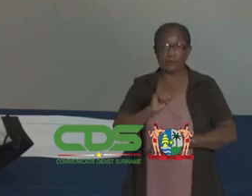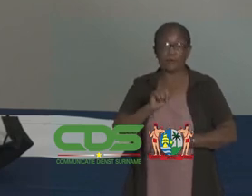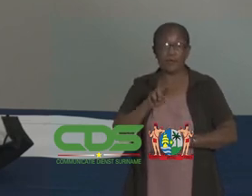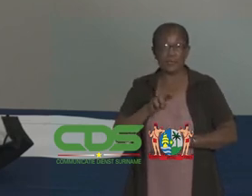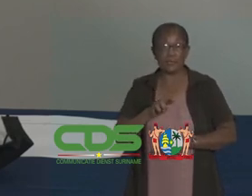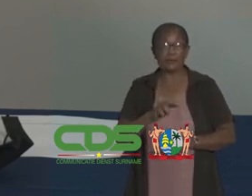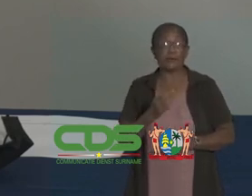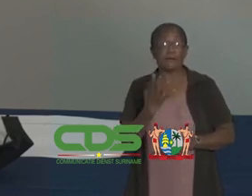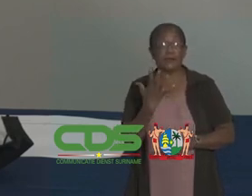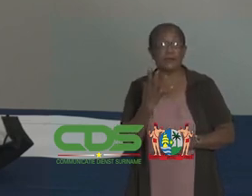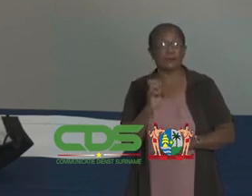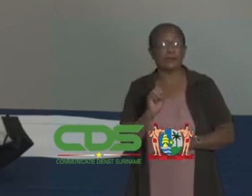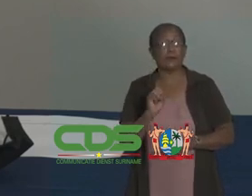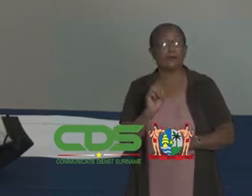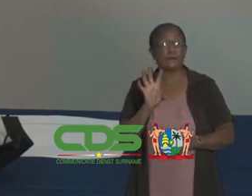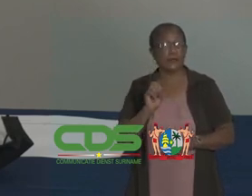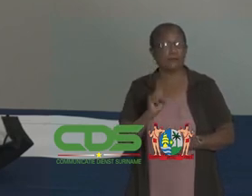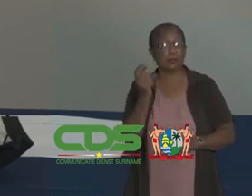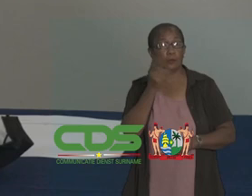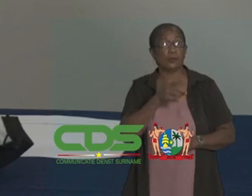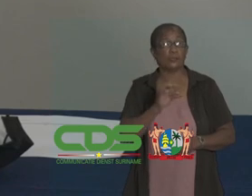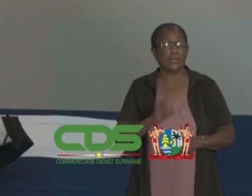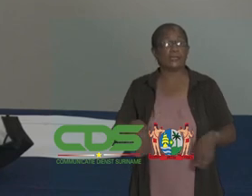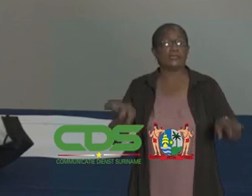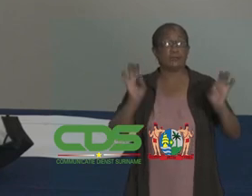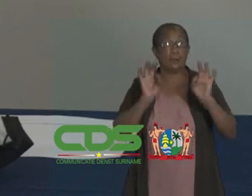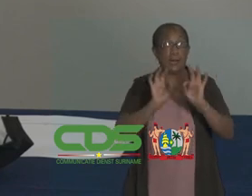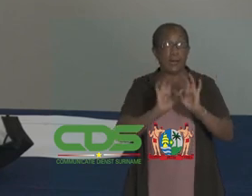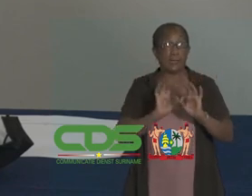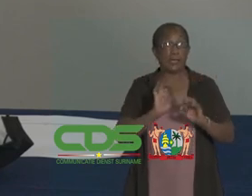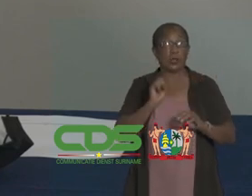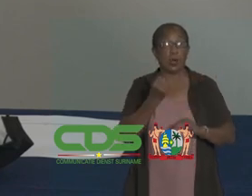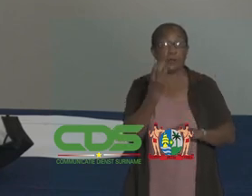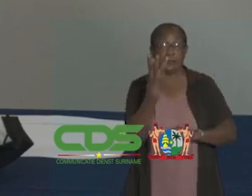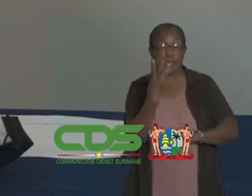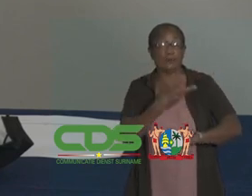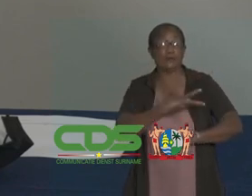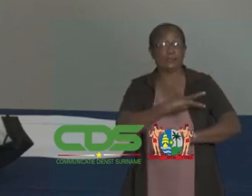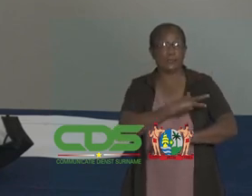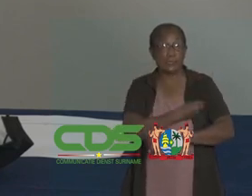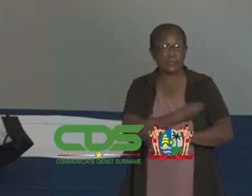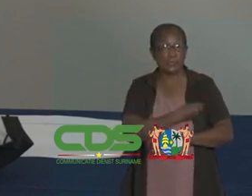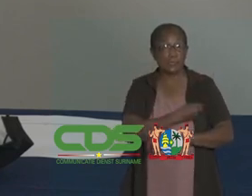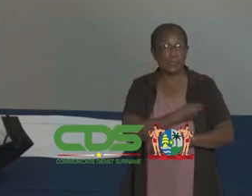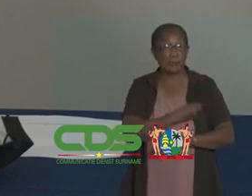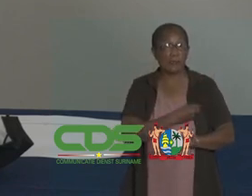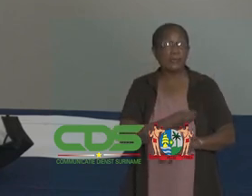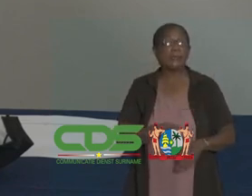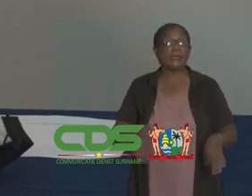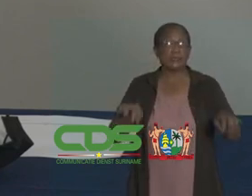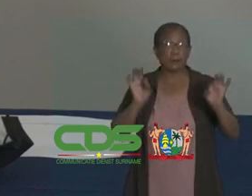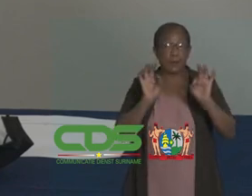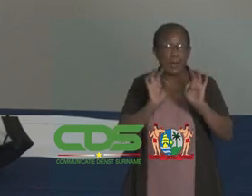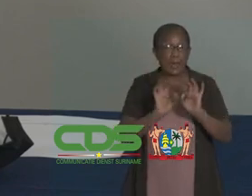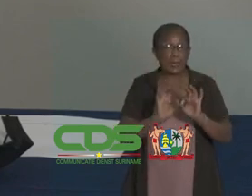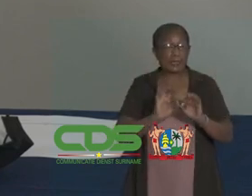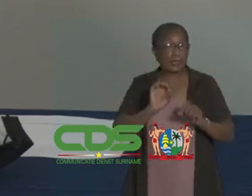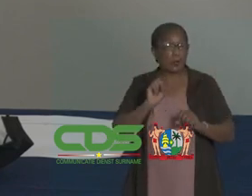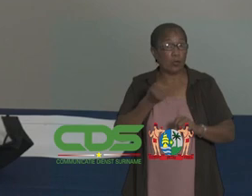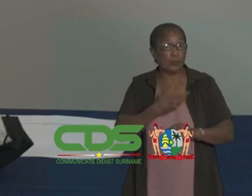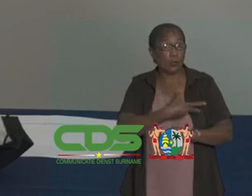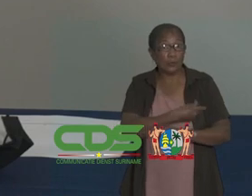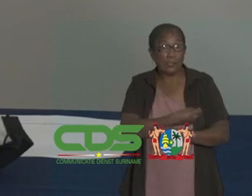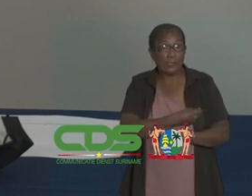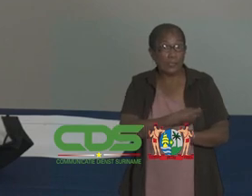2021 dit besluit uiteengezet. Boosters zijn heel erg belangrijk. Boosters zijn overigens niet